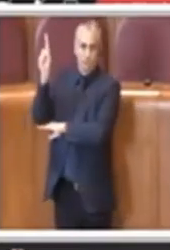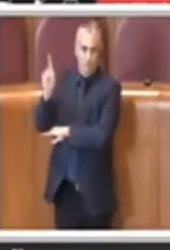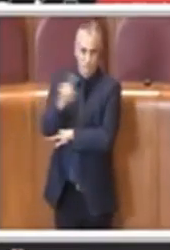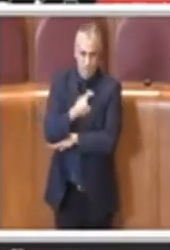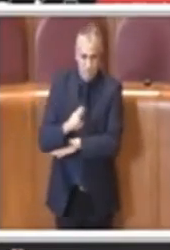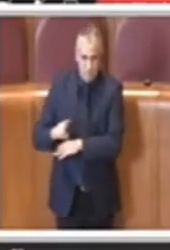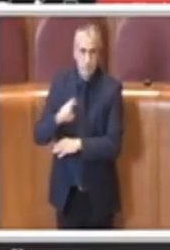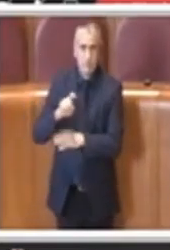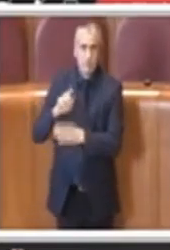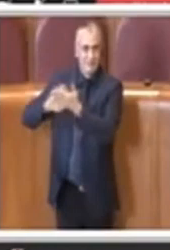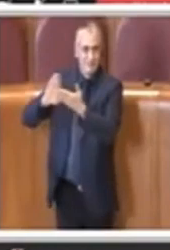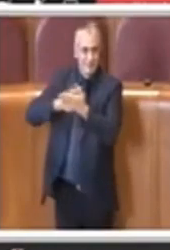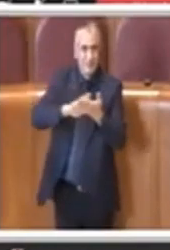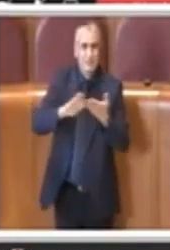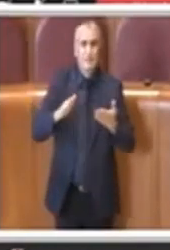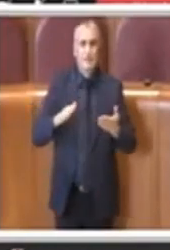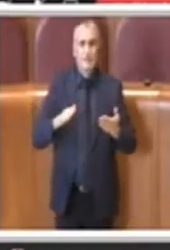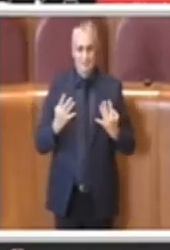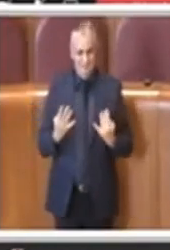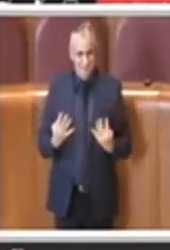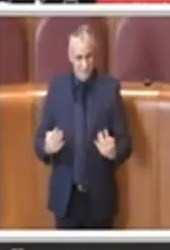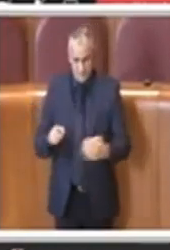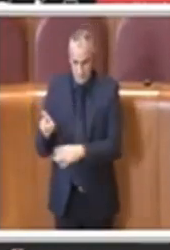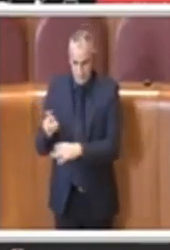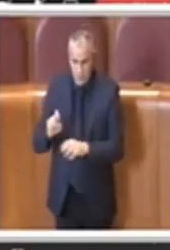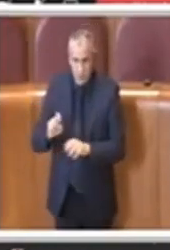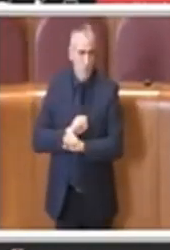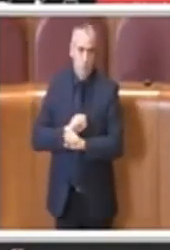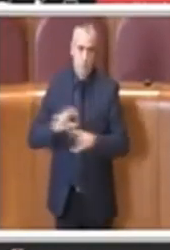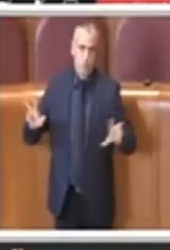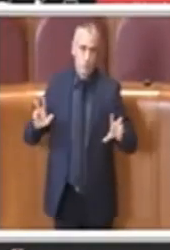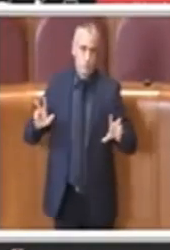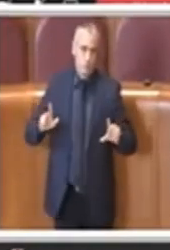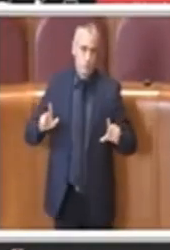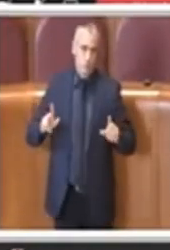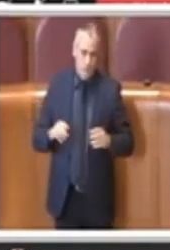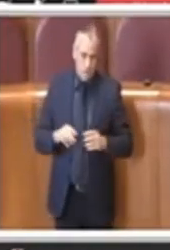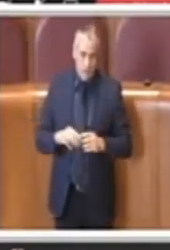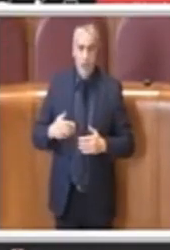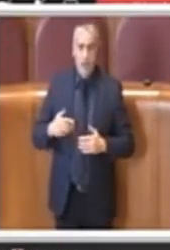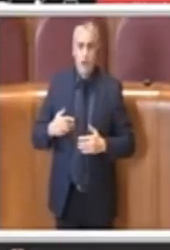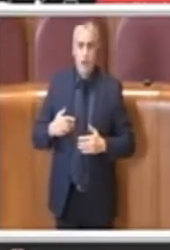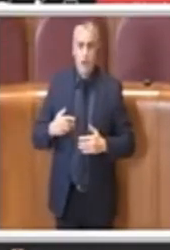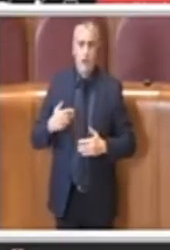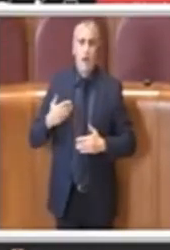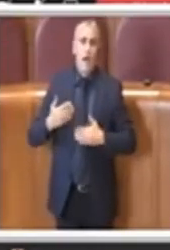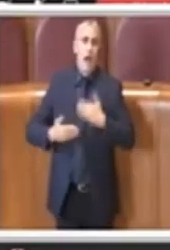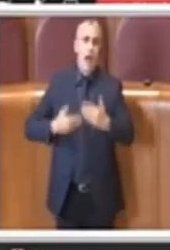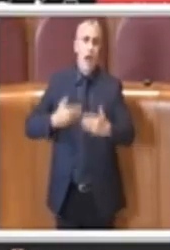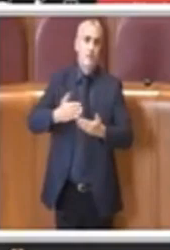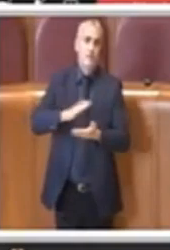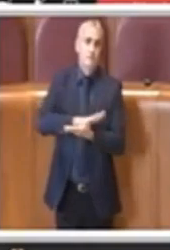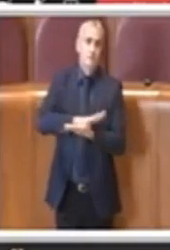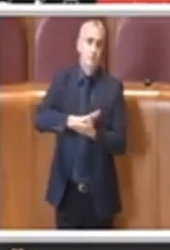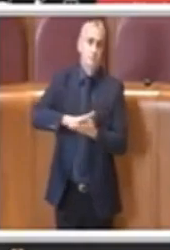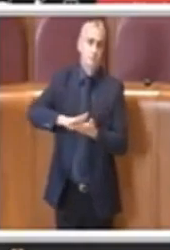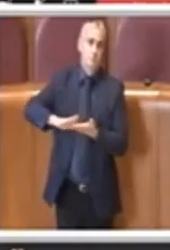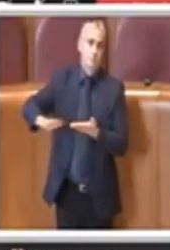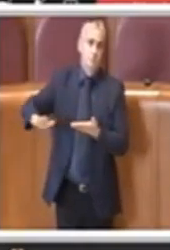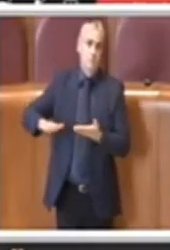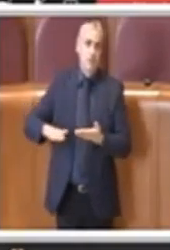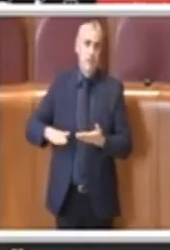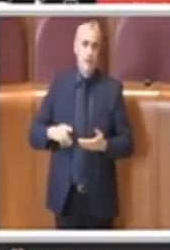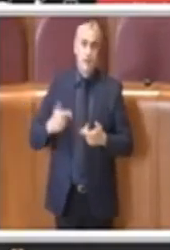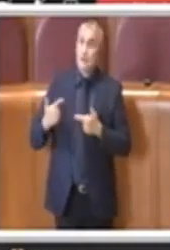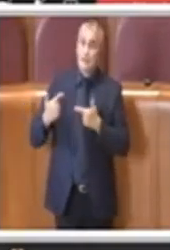chiaramente il diserbo, perciò non si è più andati avanti verso quei pesticidi